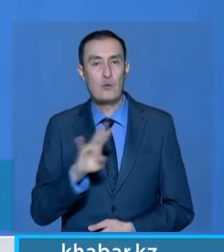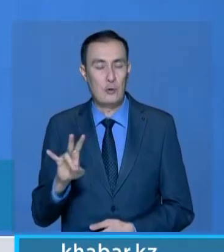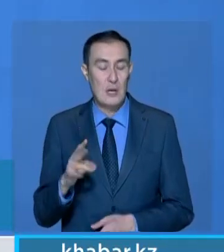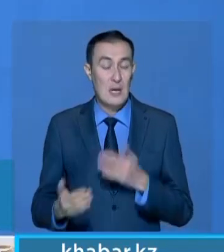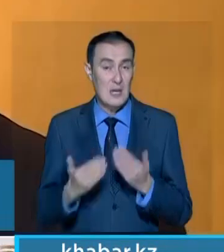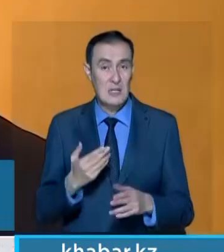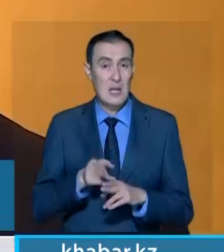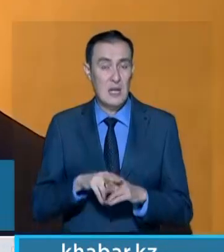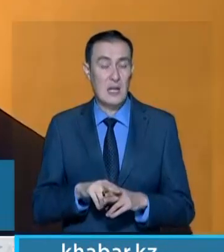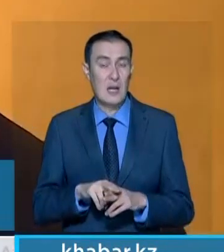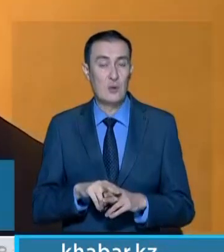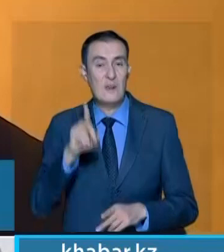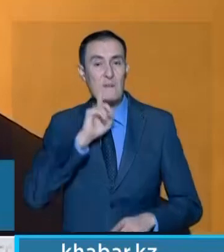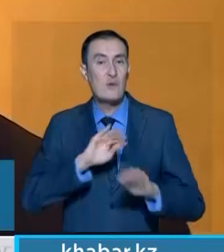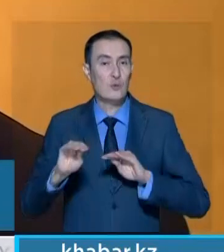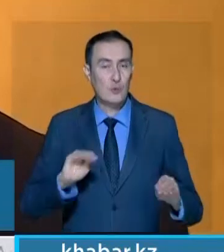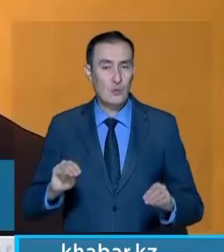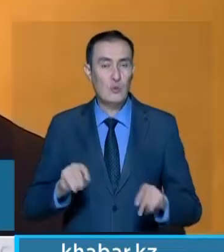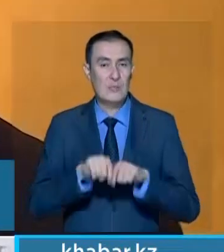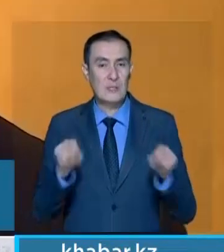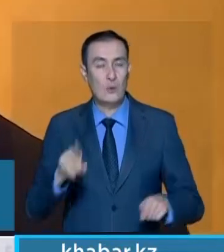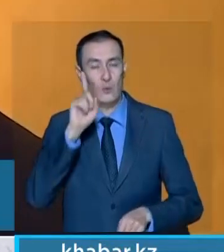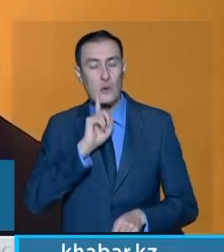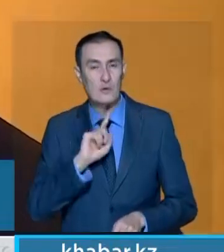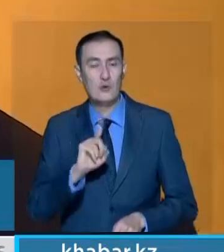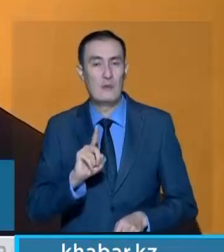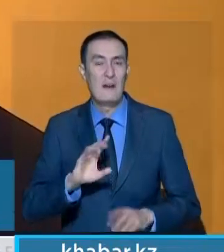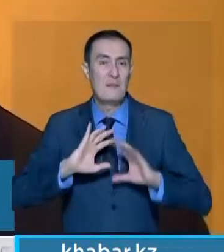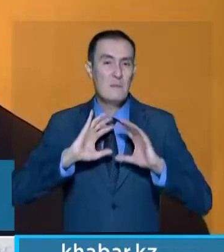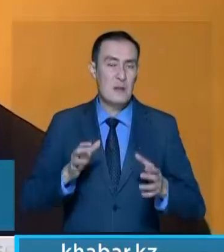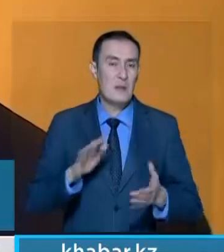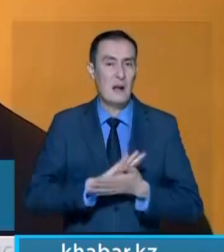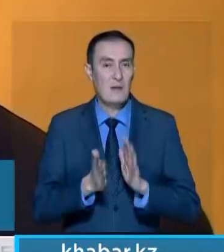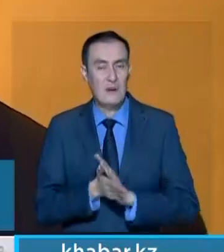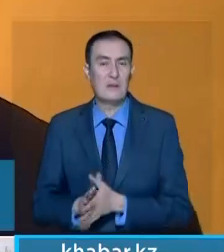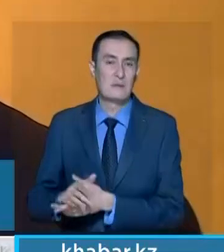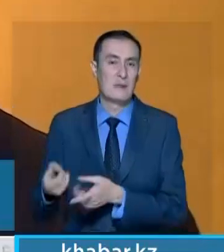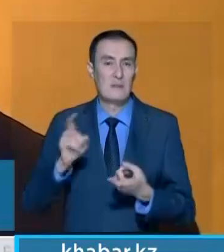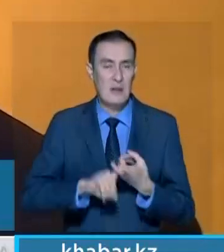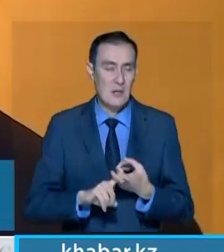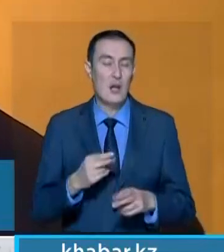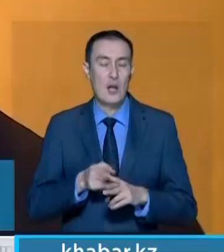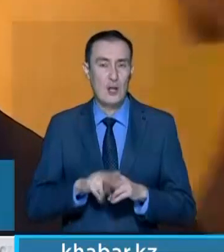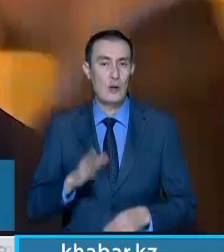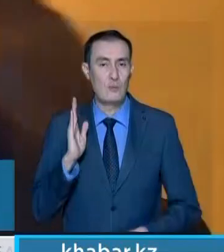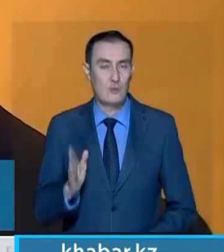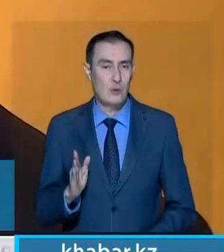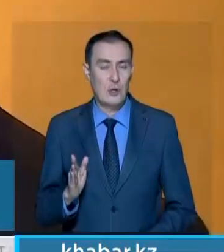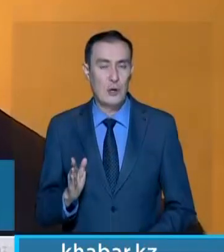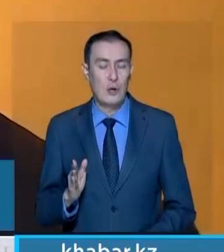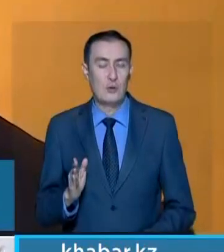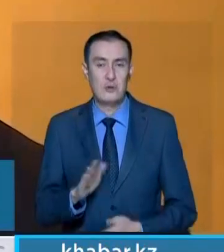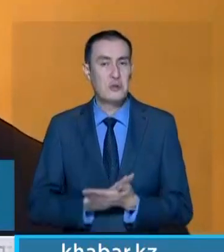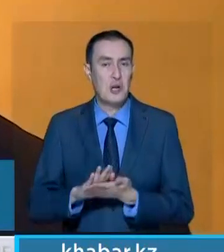это создать инфраструктуру, все вот это, меняешься в мире, договориться, все вот так, я думаю, это нет